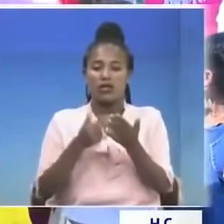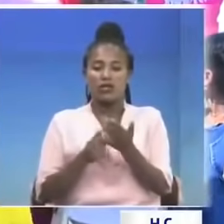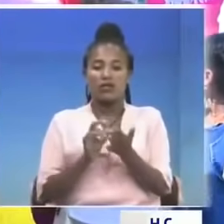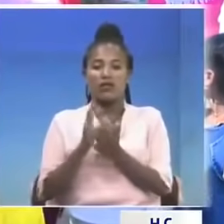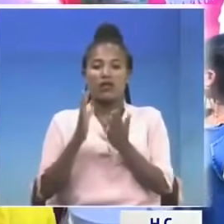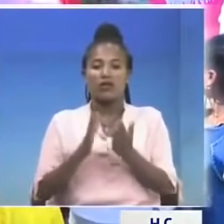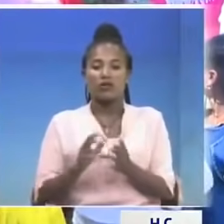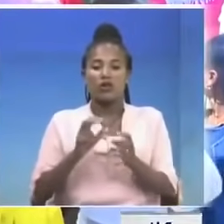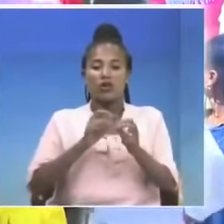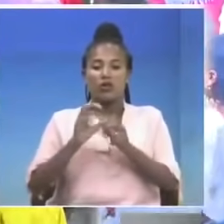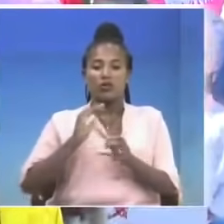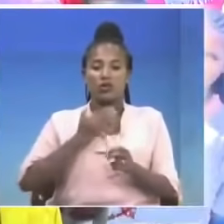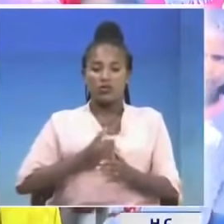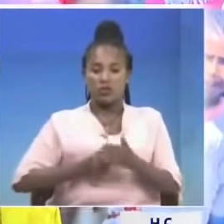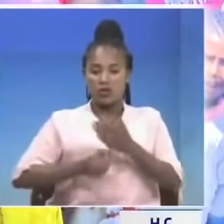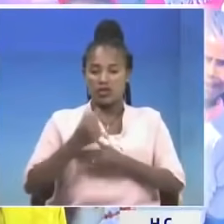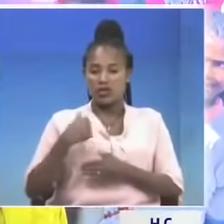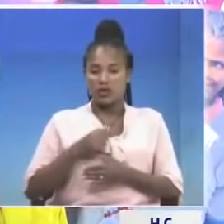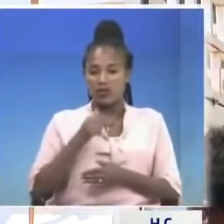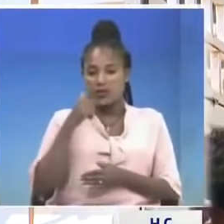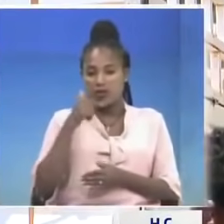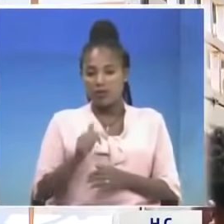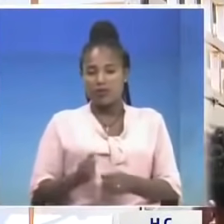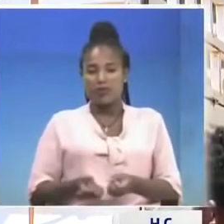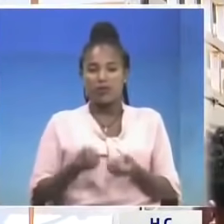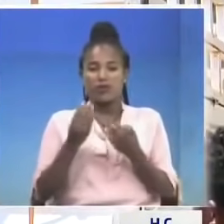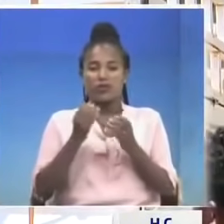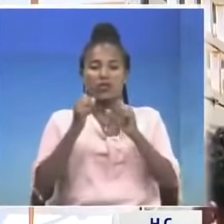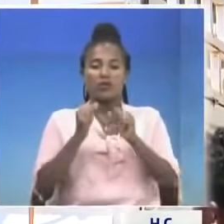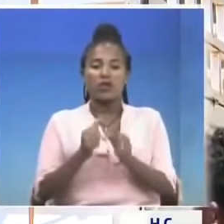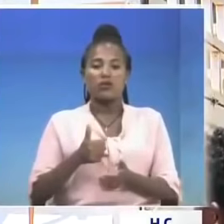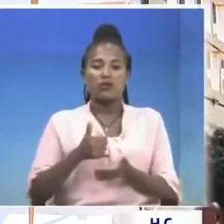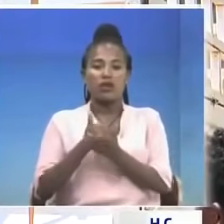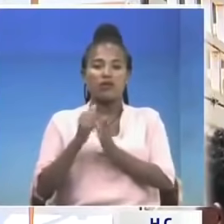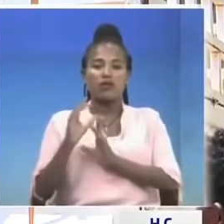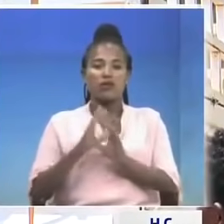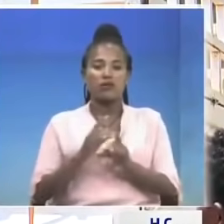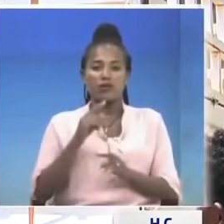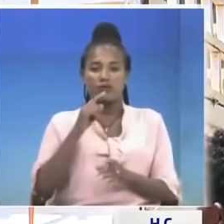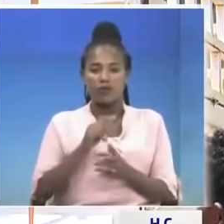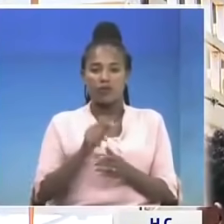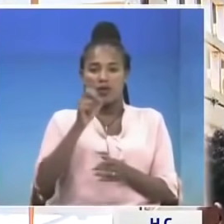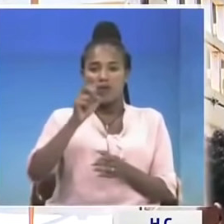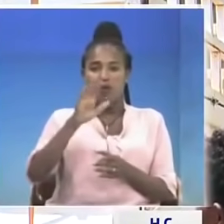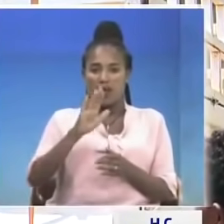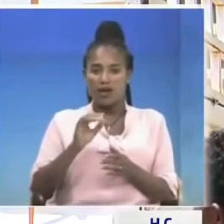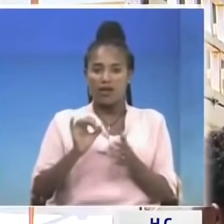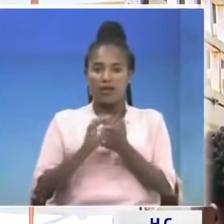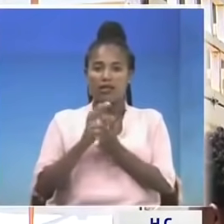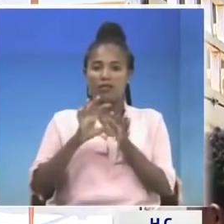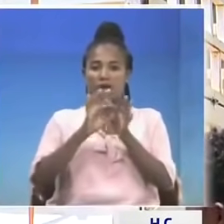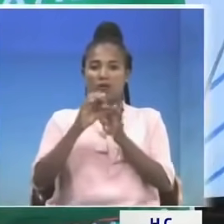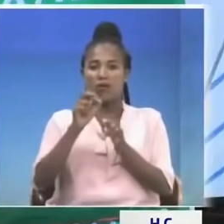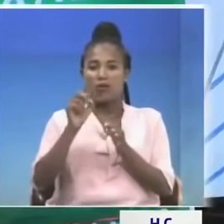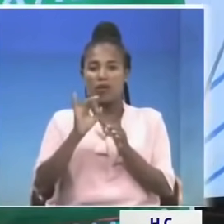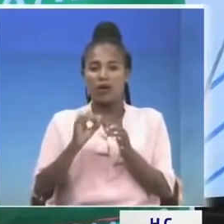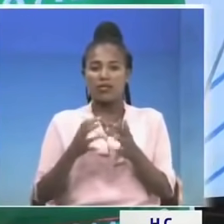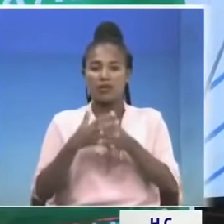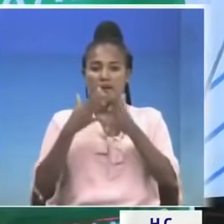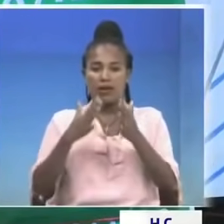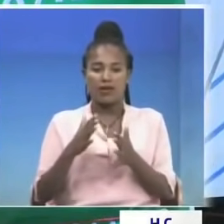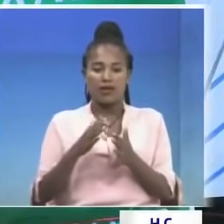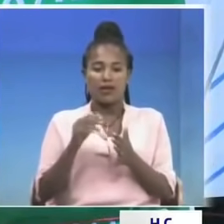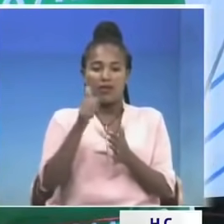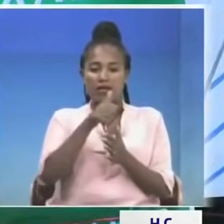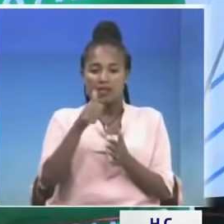ተፈናቃዮች የወገኖቻችን ጉዳት የእኛም ነው በሚል በርካቶች የቻሉትን ድጋፍ እያበረከቱ ነው። በዋገምራ ልማት ማህበር ዋልማ አስተባባሪነትም